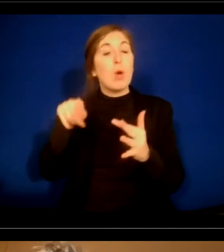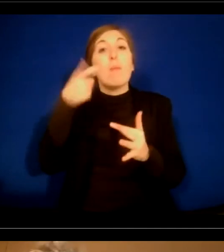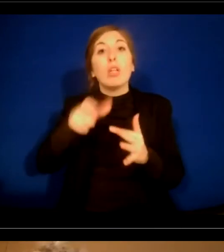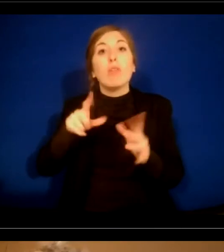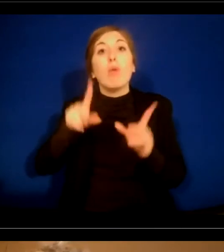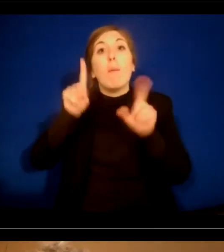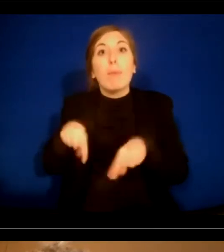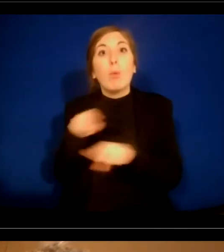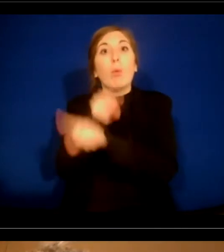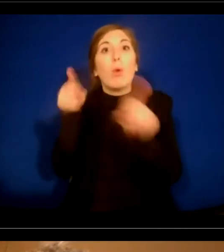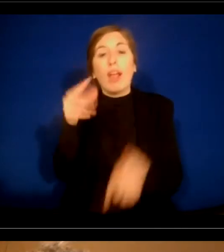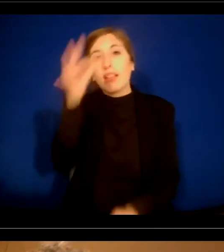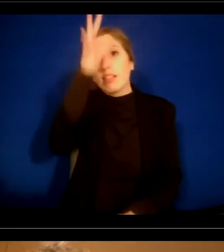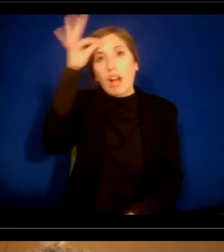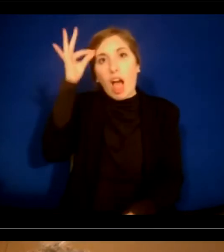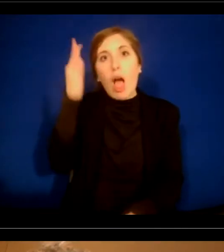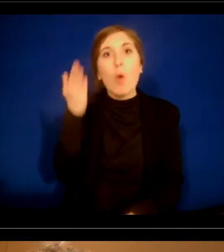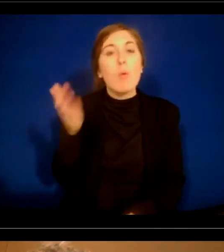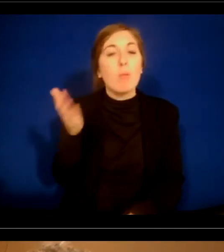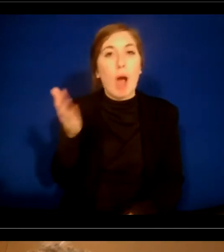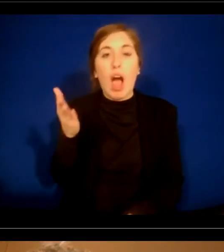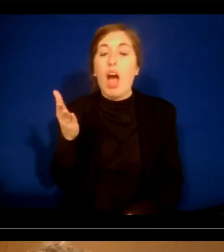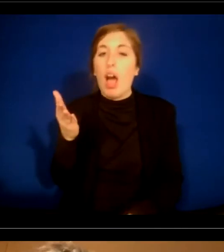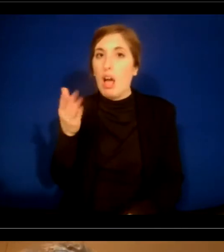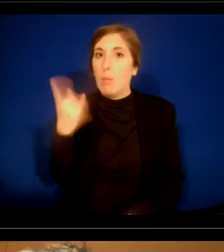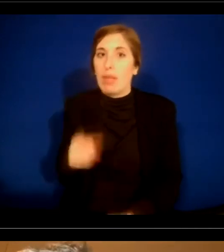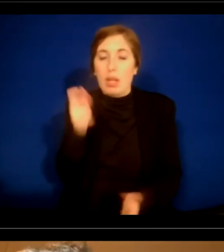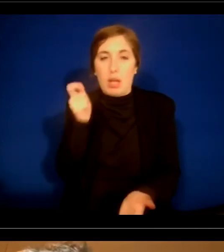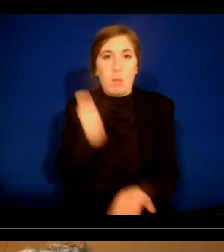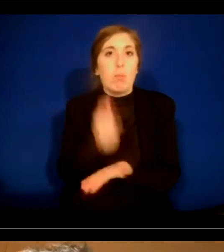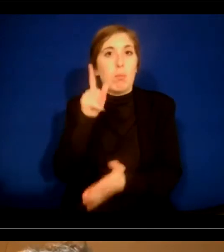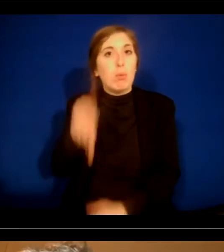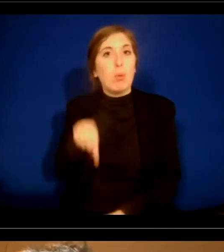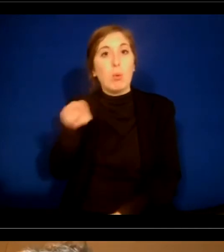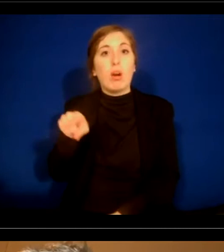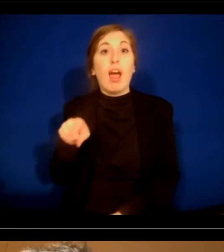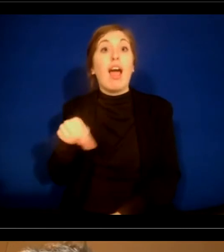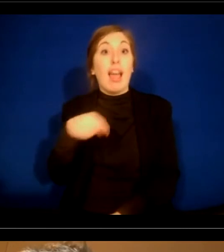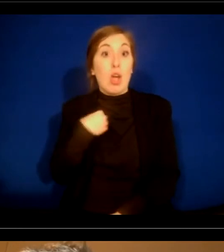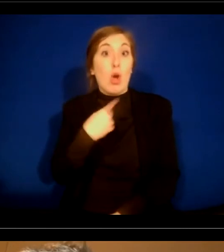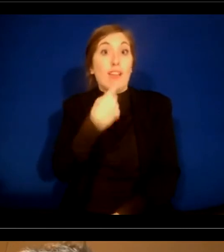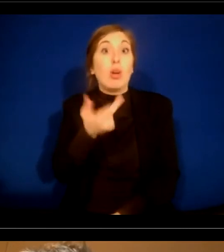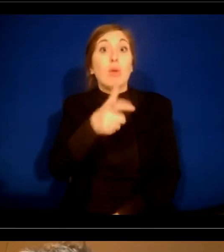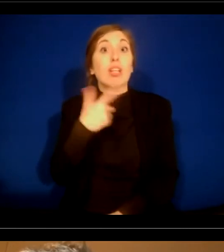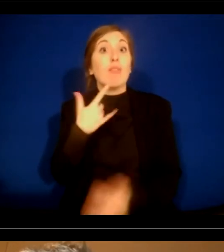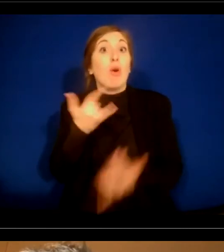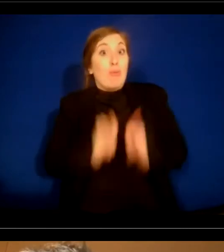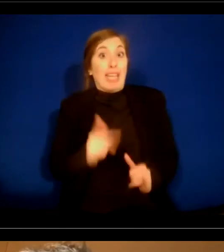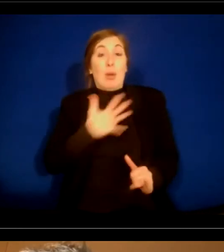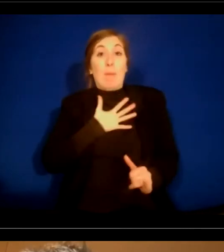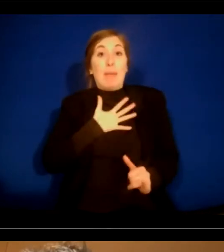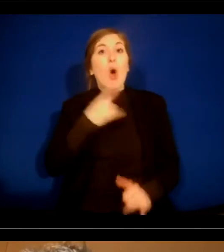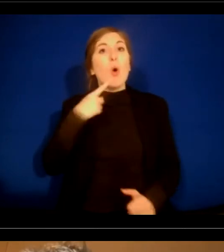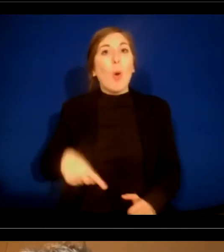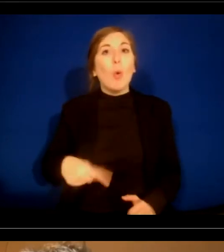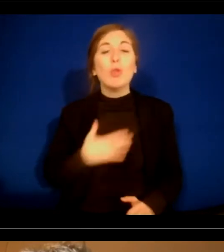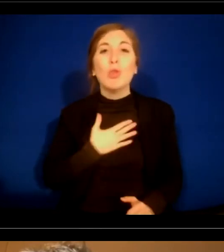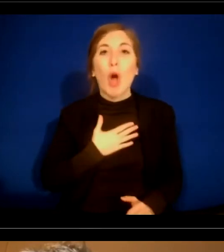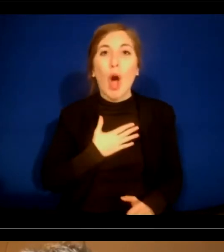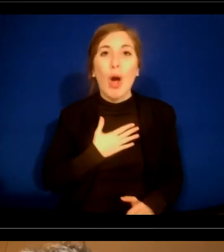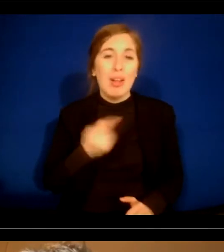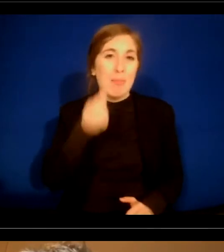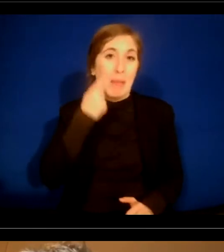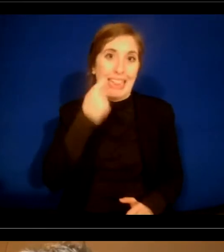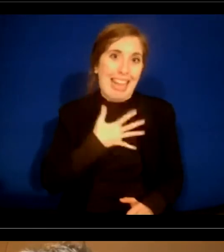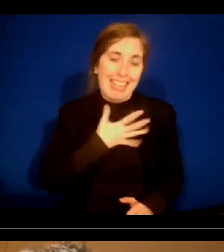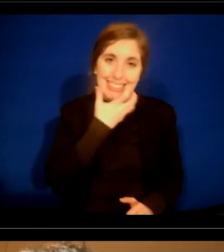traumatizzazione che mi sembra anche molto, molto importante. Lo dico anche perché c'ho un figlio russo, quindi mi interessa particolarmente, diciamo, la